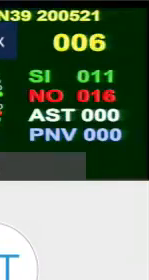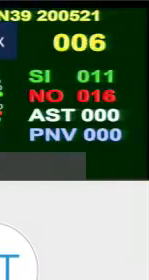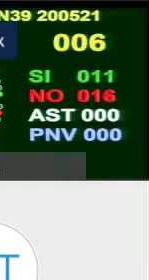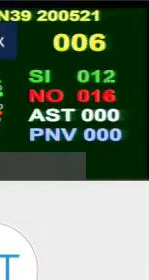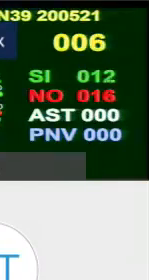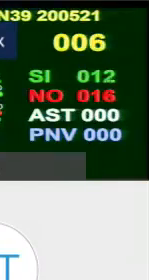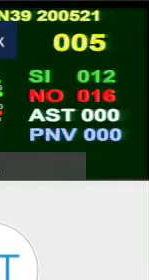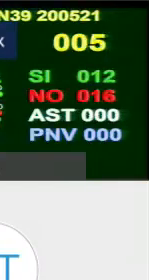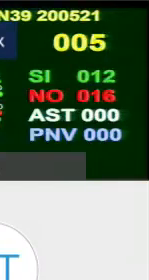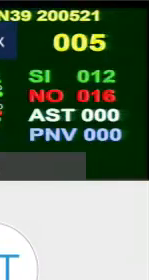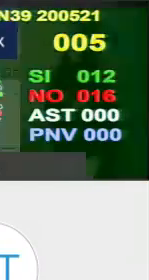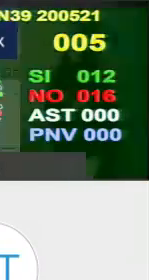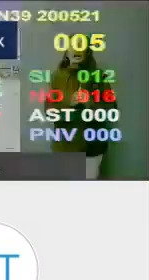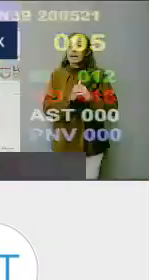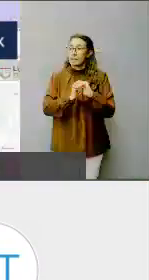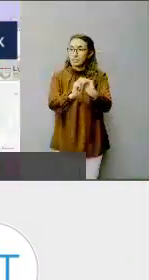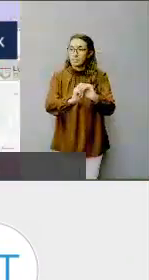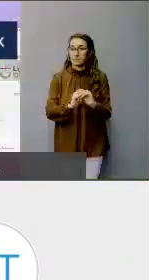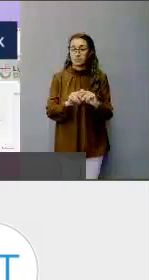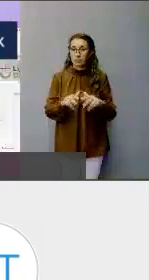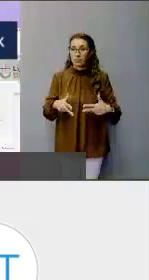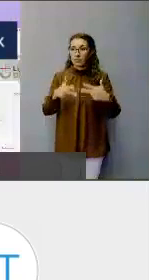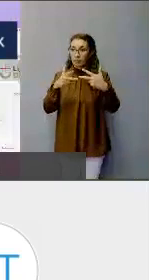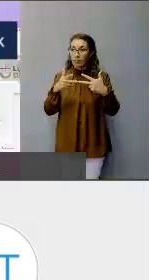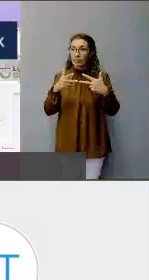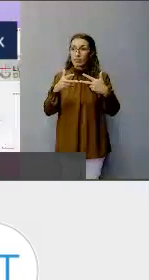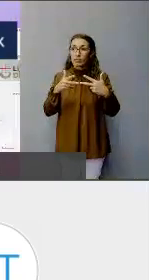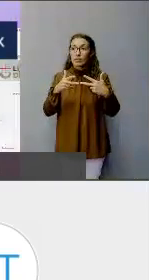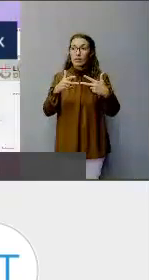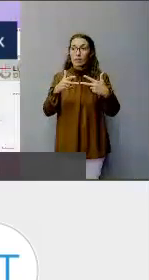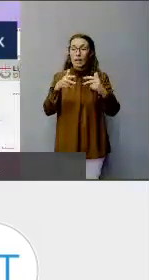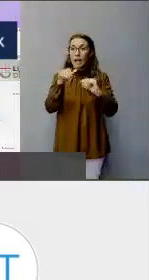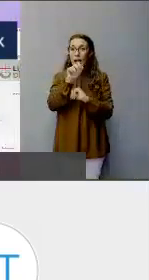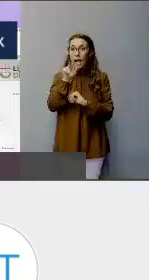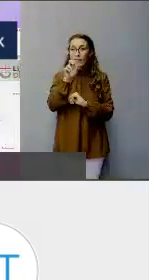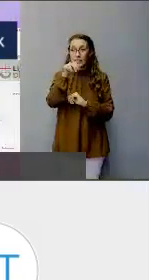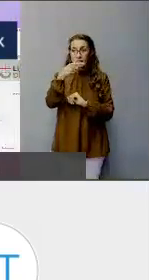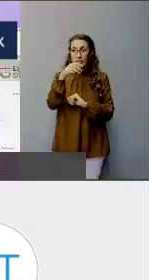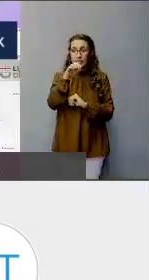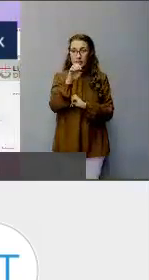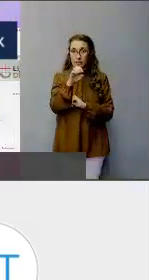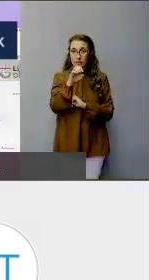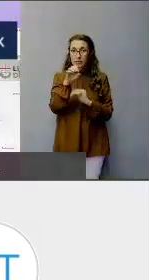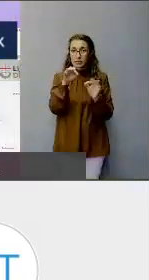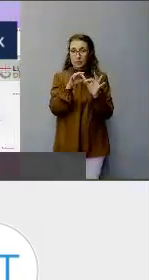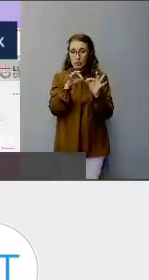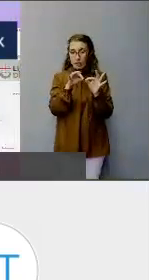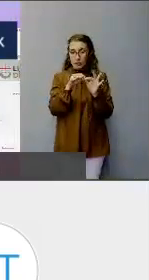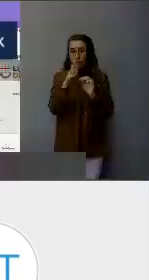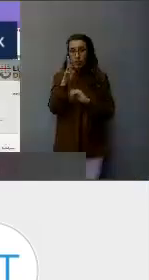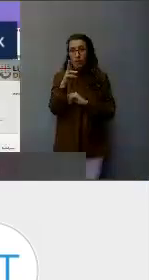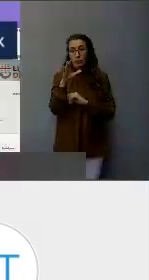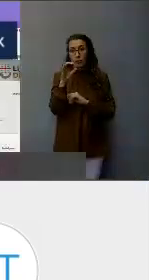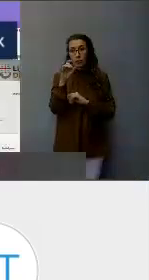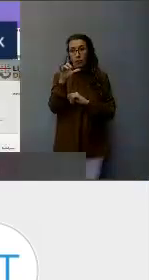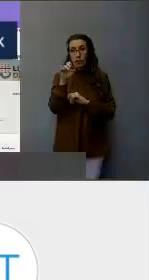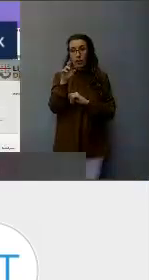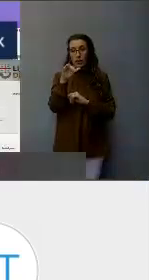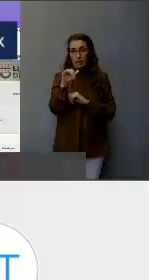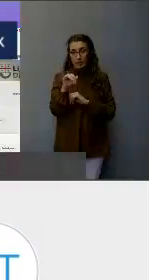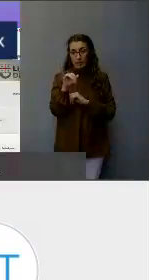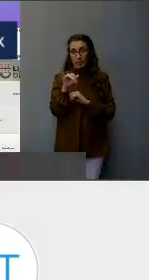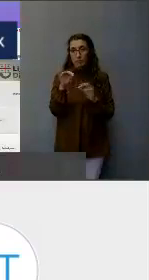ordine giorno numero 12 parere contrario della giunta da remoto consigliere amorevole consigliera bruccoleri